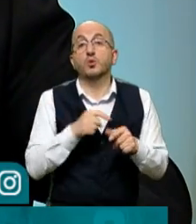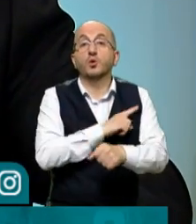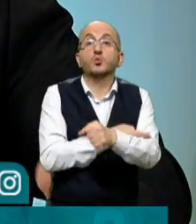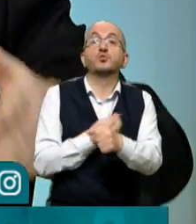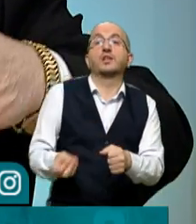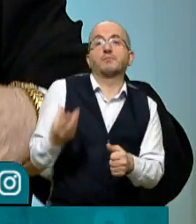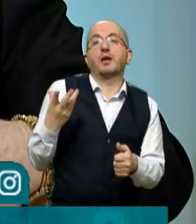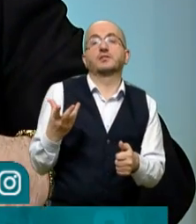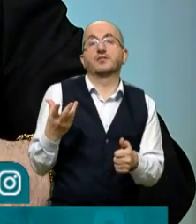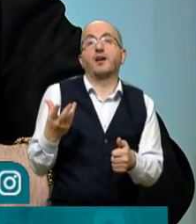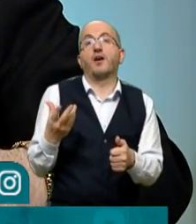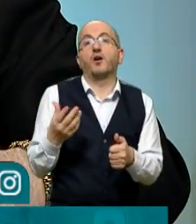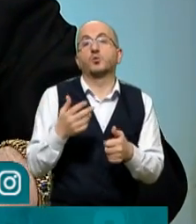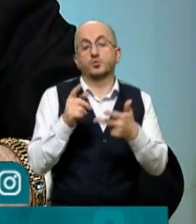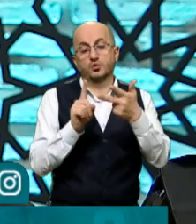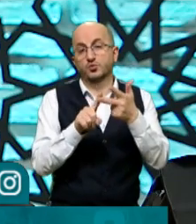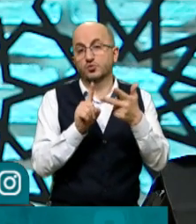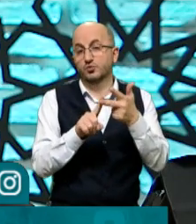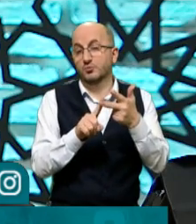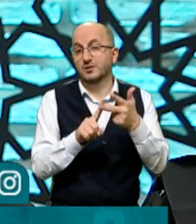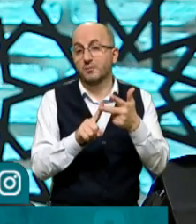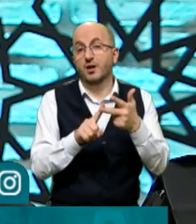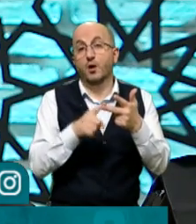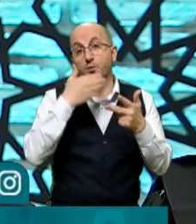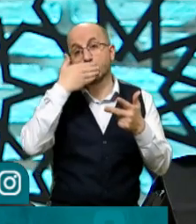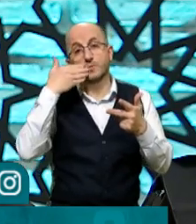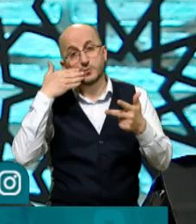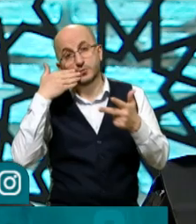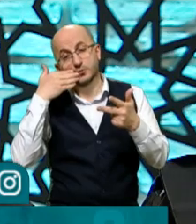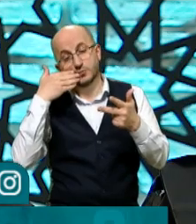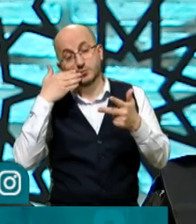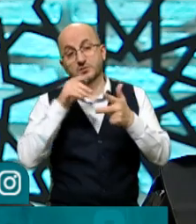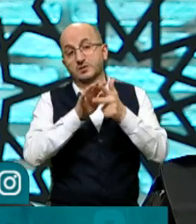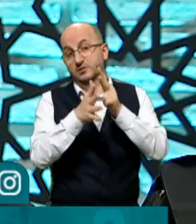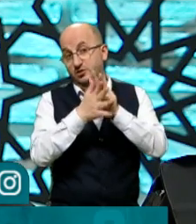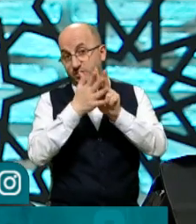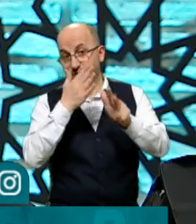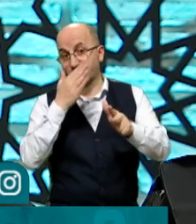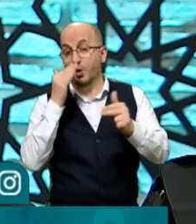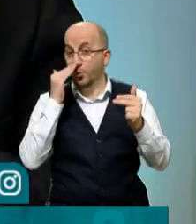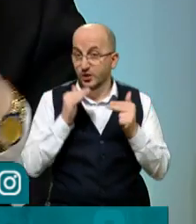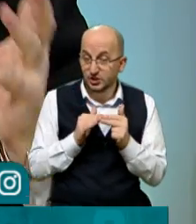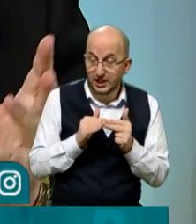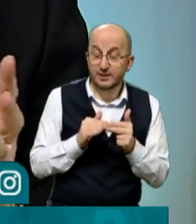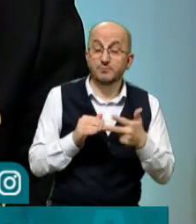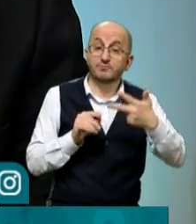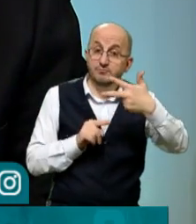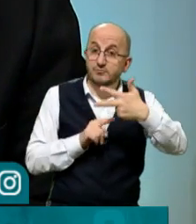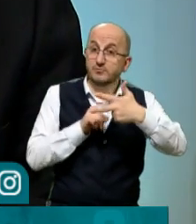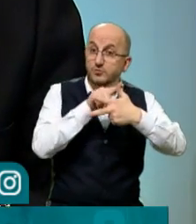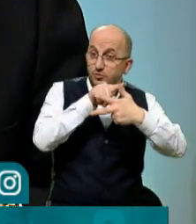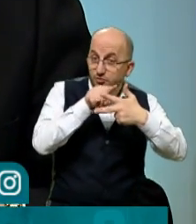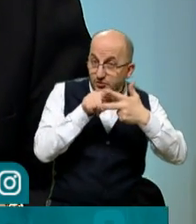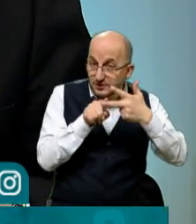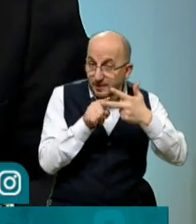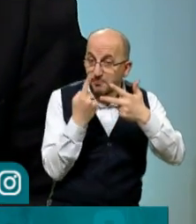gücü yetmezse o zaman 3. basamak olan oraca. Bu tertibe riayet edecek. Yoksa ben bu 3